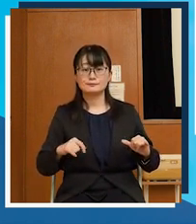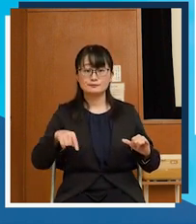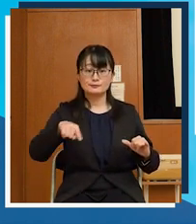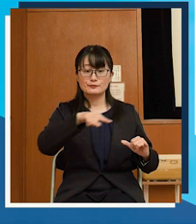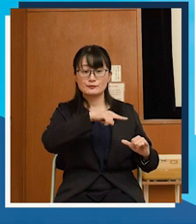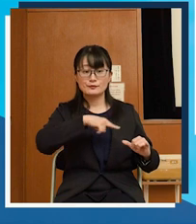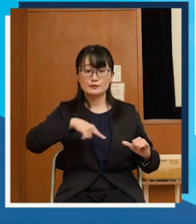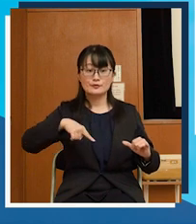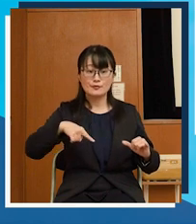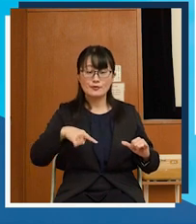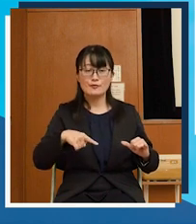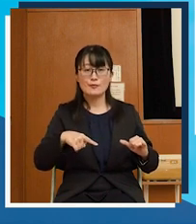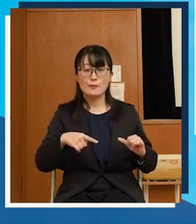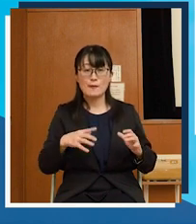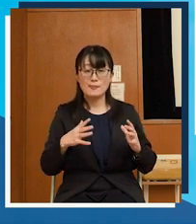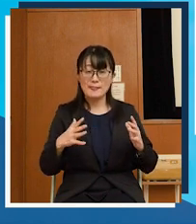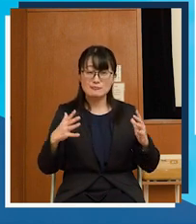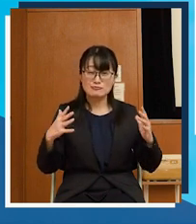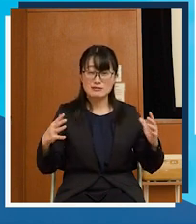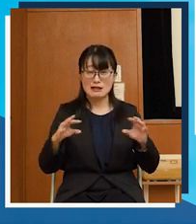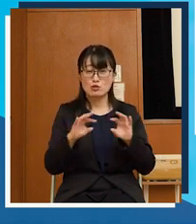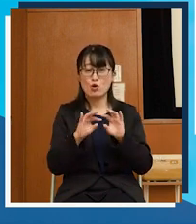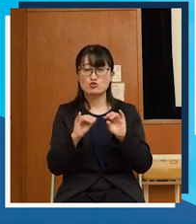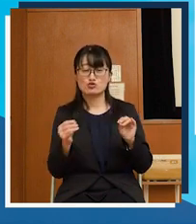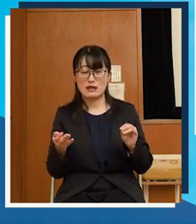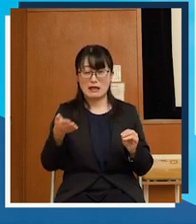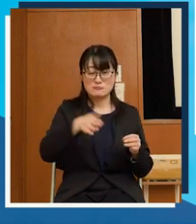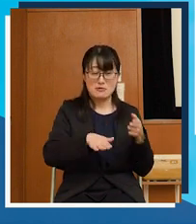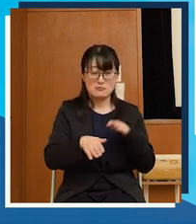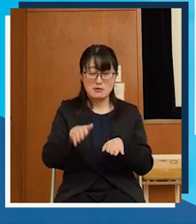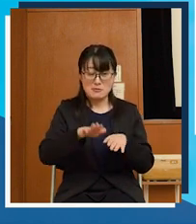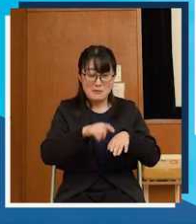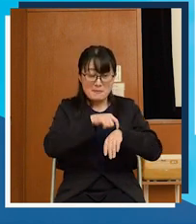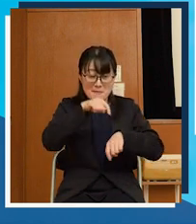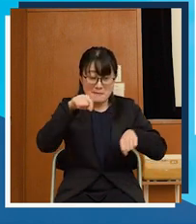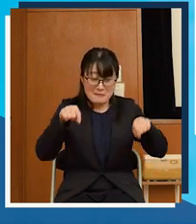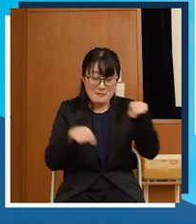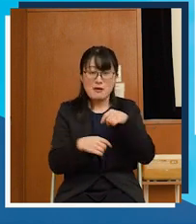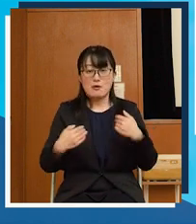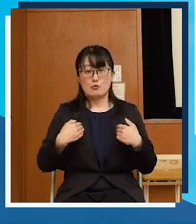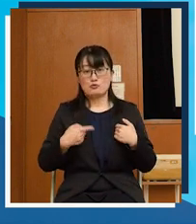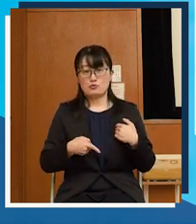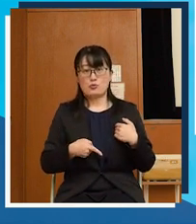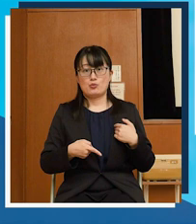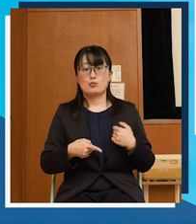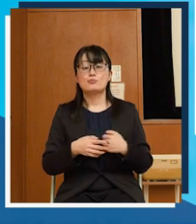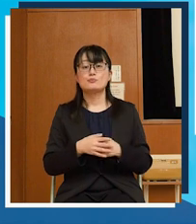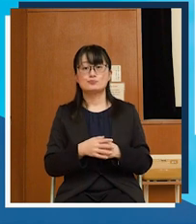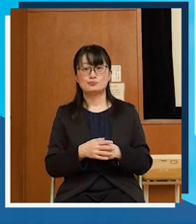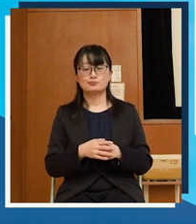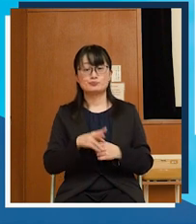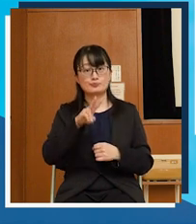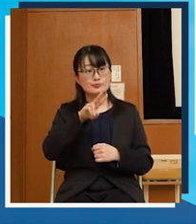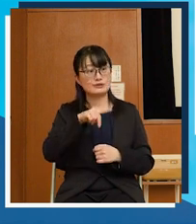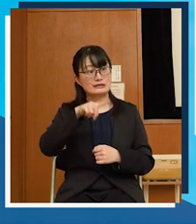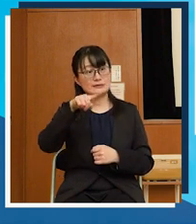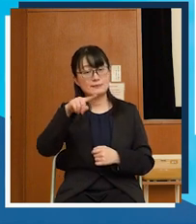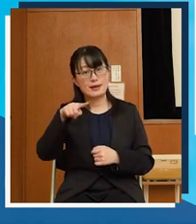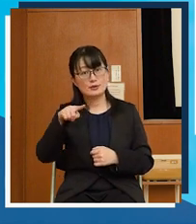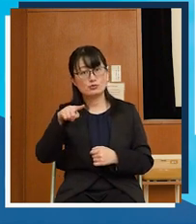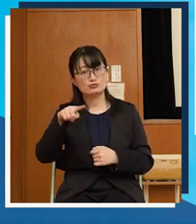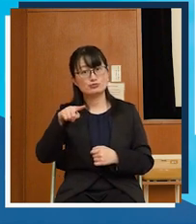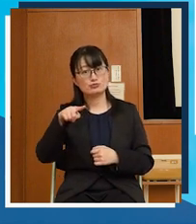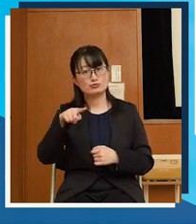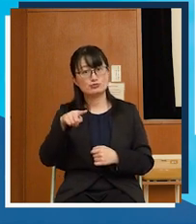悔を打ち込まなければならないこの大湾側全体では7本の直径1.6mから2mの